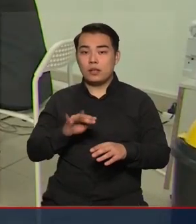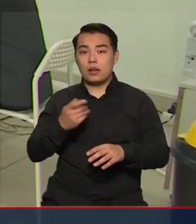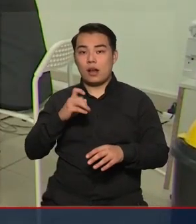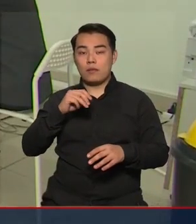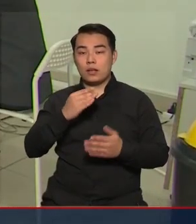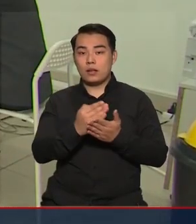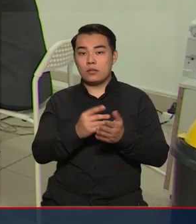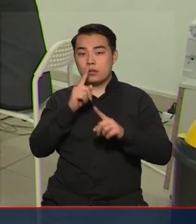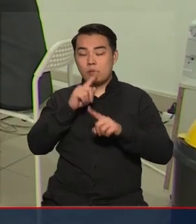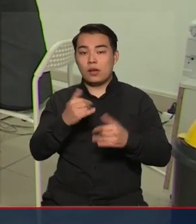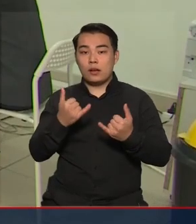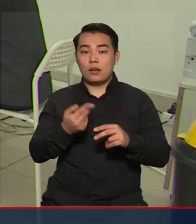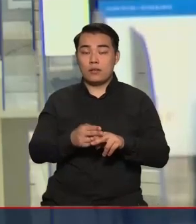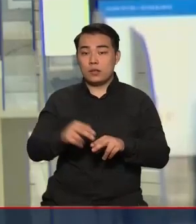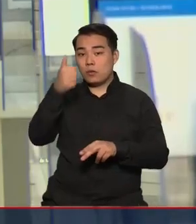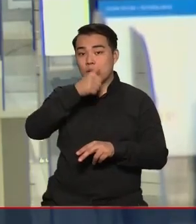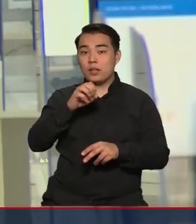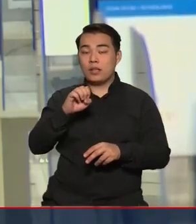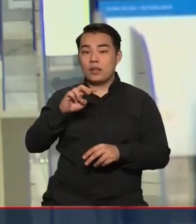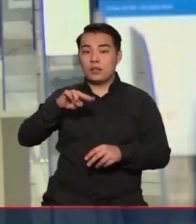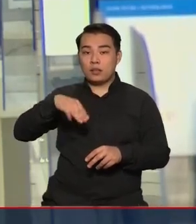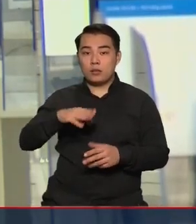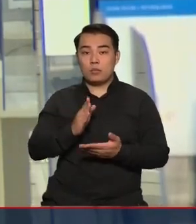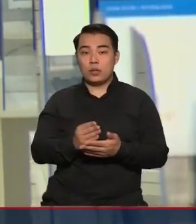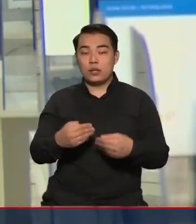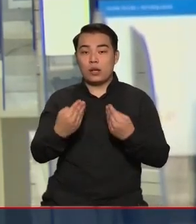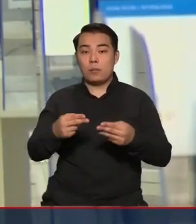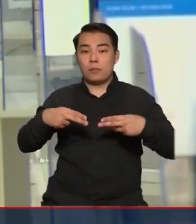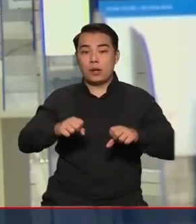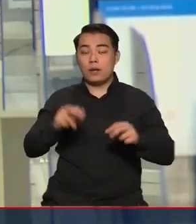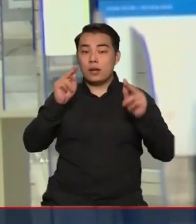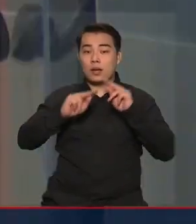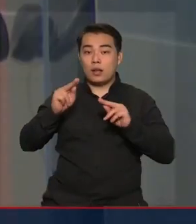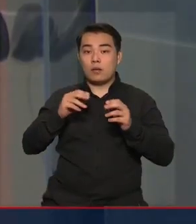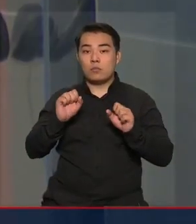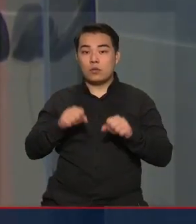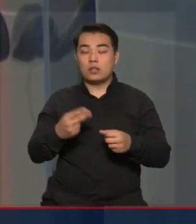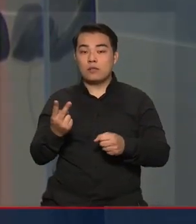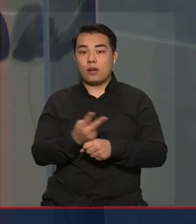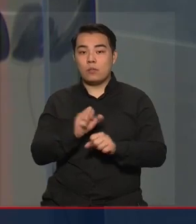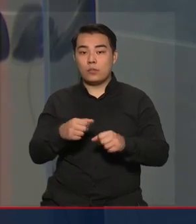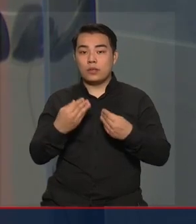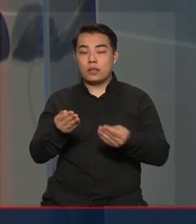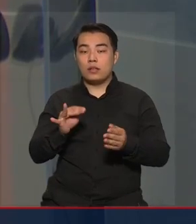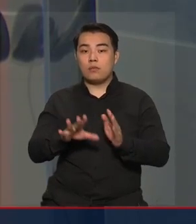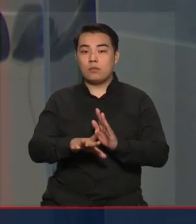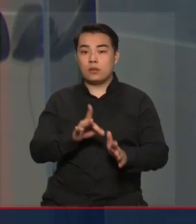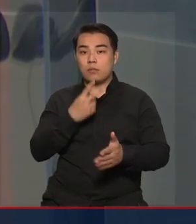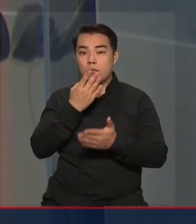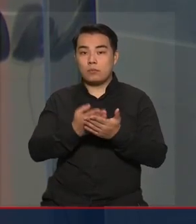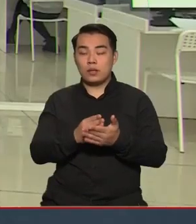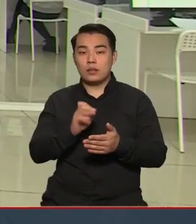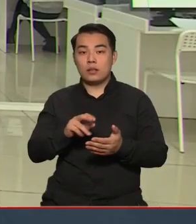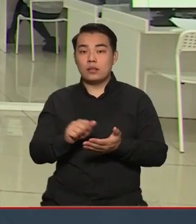графиков. Напомню, что с нынешнего года основное ЕНТ, дающее право на грант, можно сдать дважды и выбрать лучший результат для